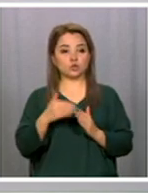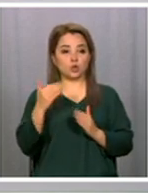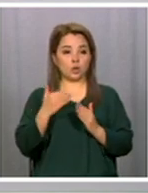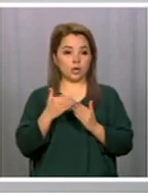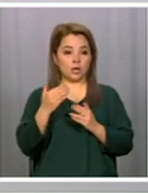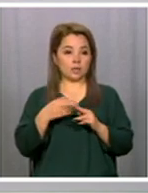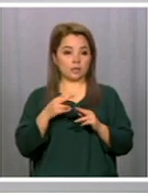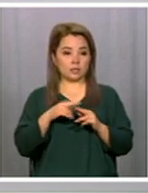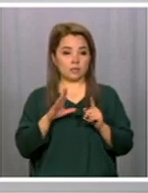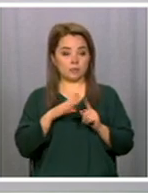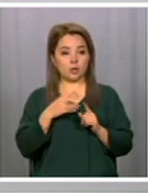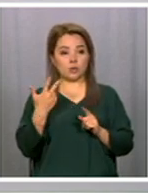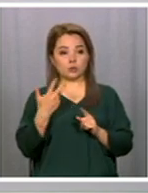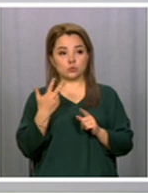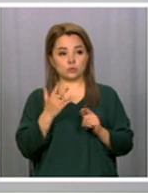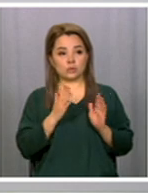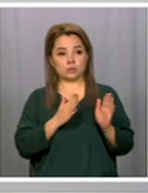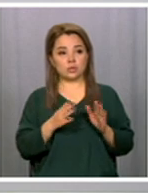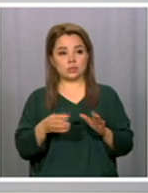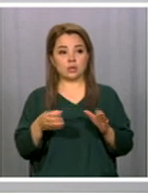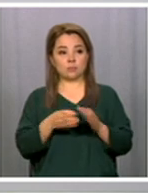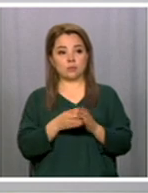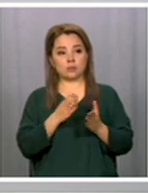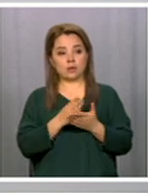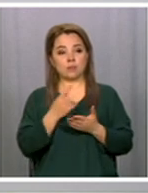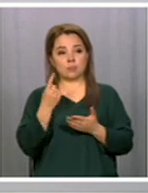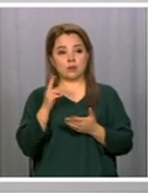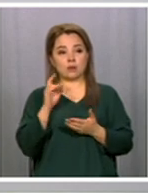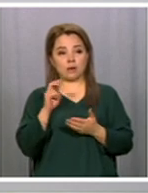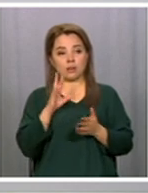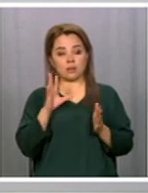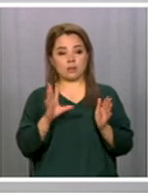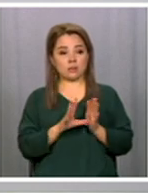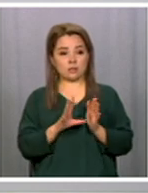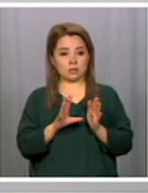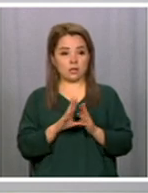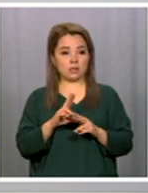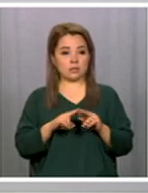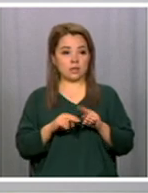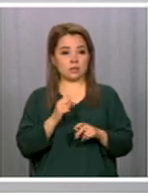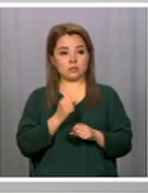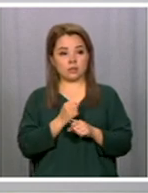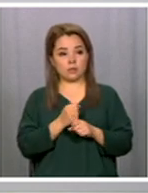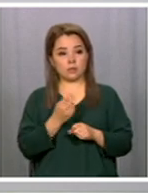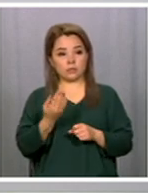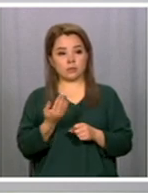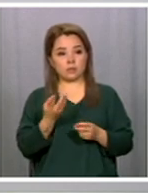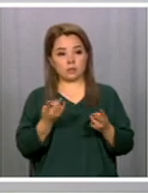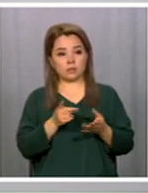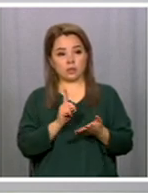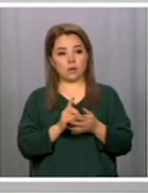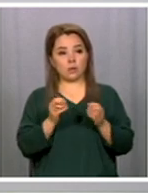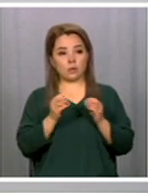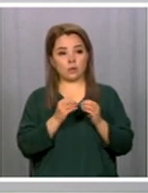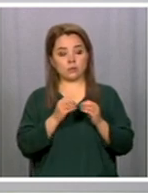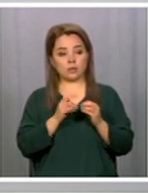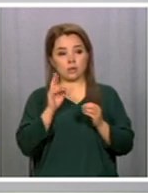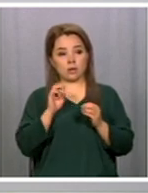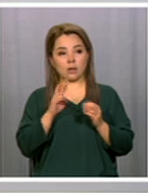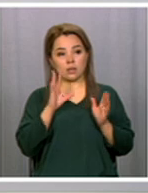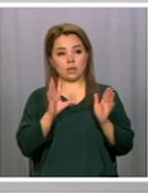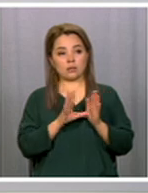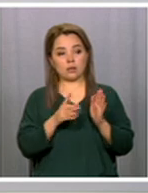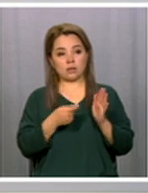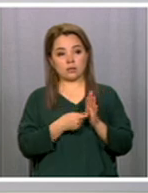яғни үшінші реттік консументтің 1 кал энергиясы түзілу үшін оған 10 кал энергия